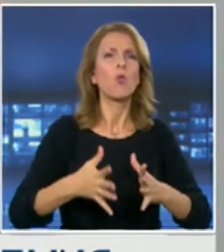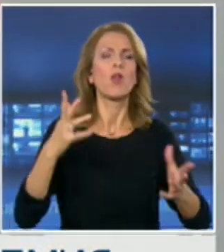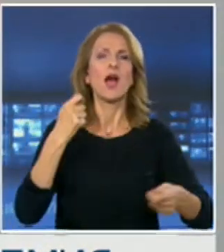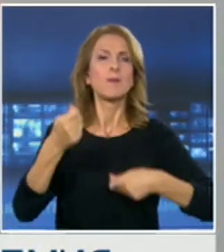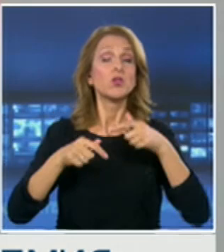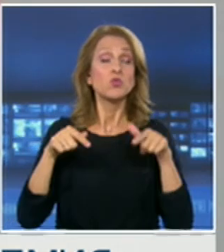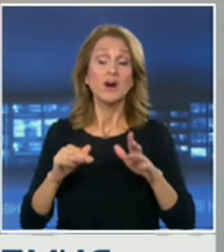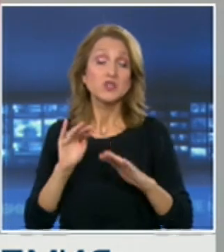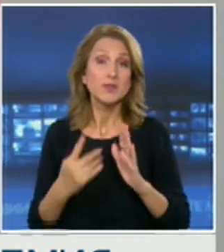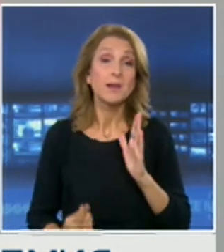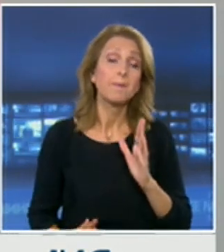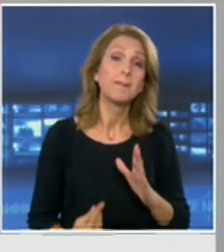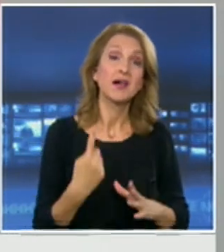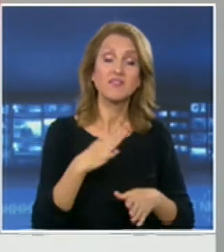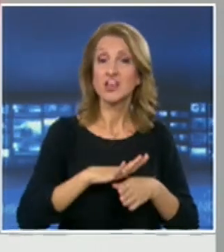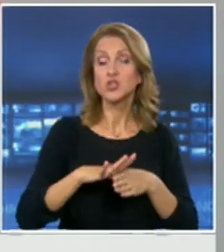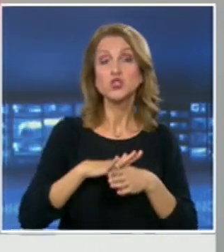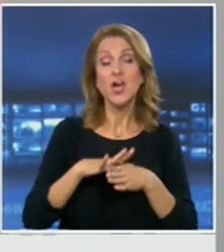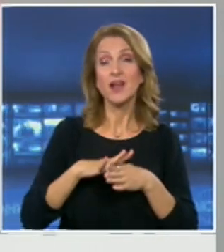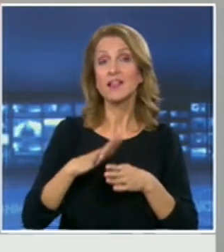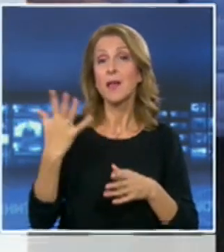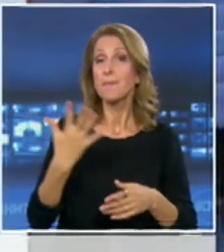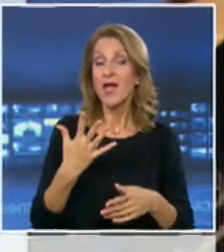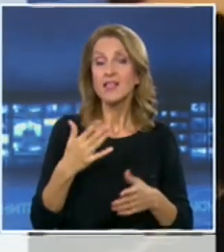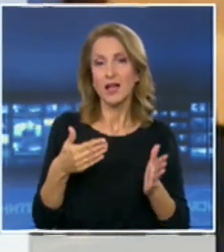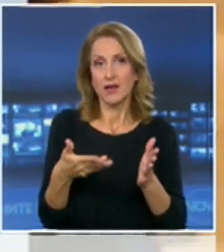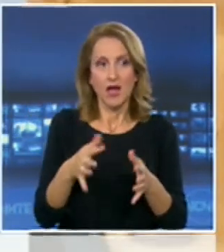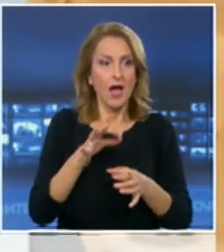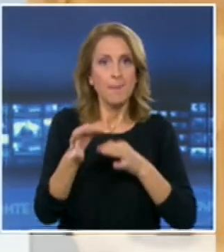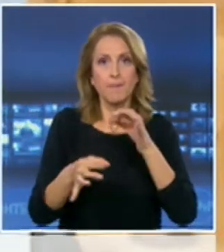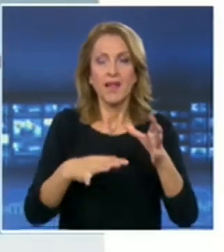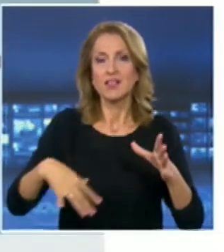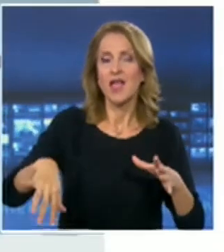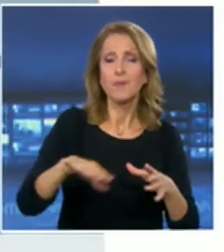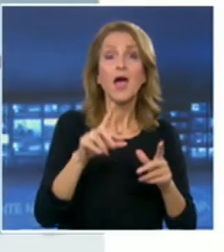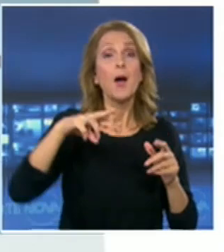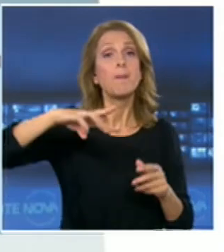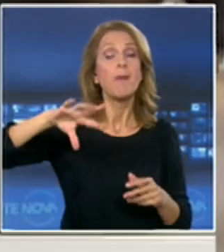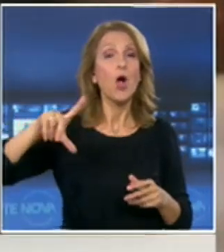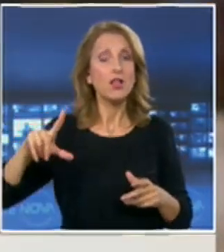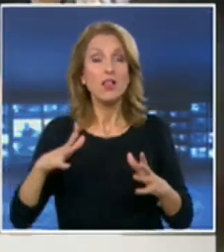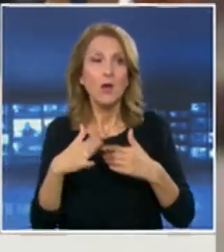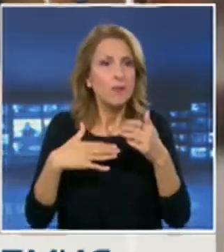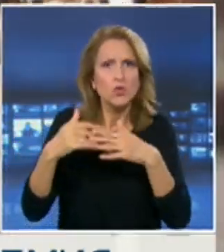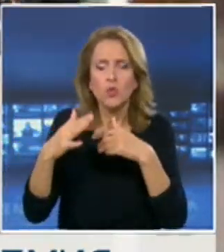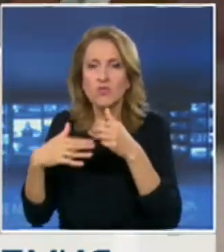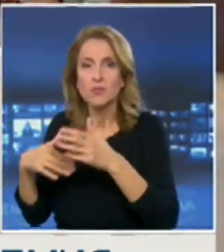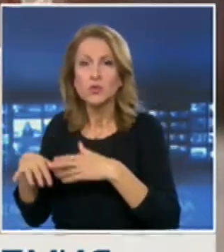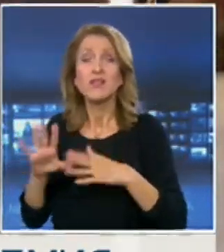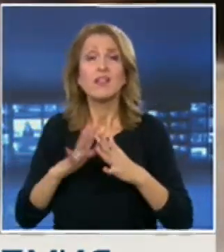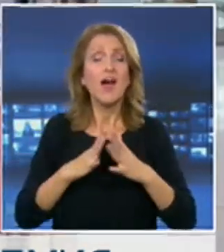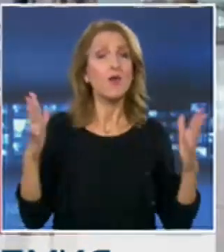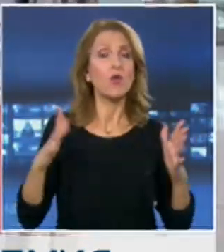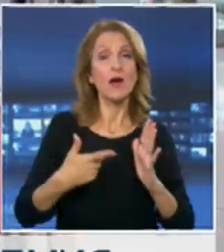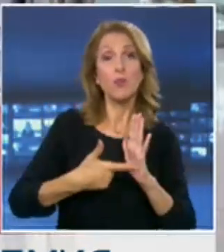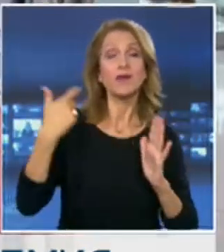първият черен петък, който ще се случва в пандемична обстановка. Моловете вече са в трескава подготовка за голямото шопинг събитие. Най-голямото